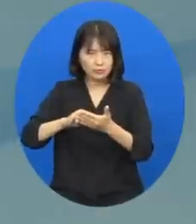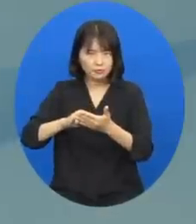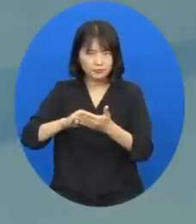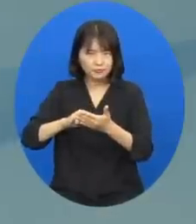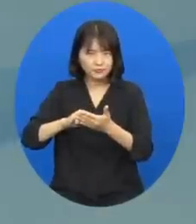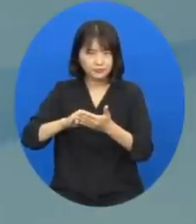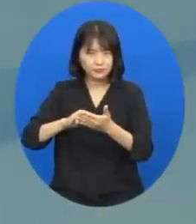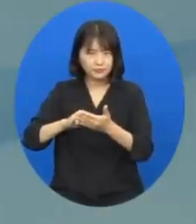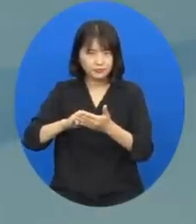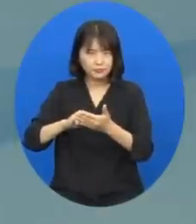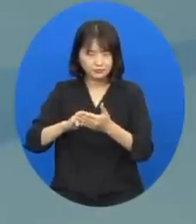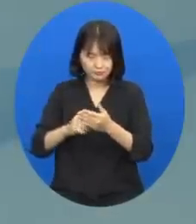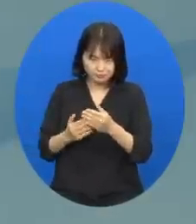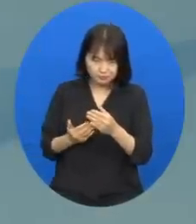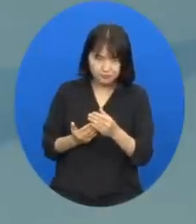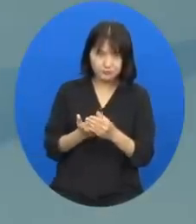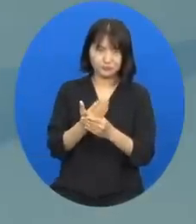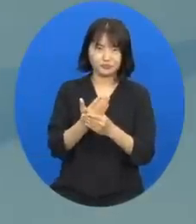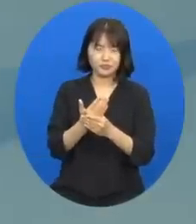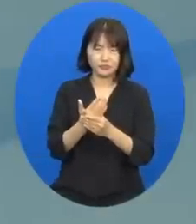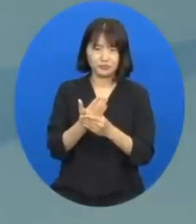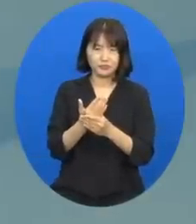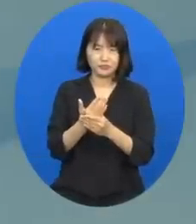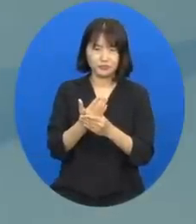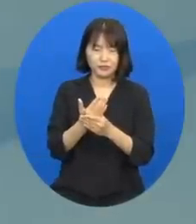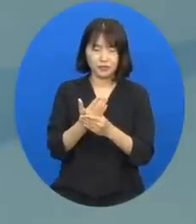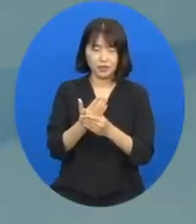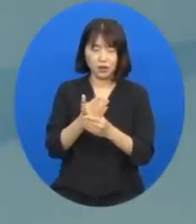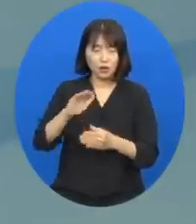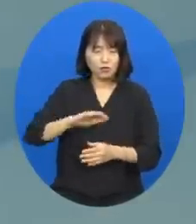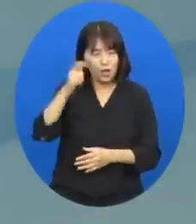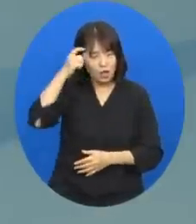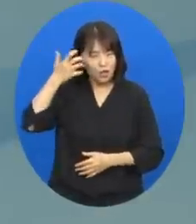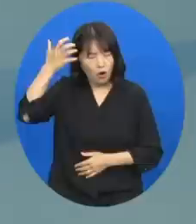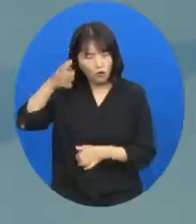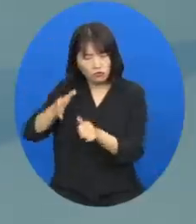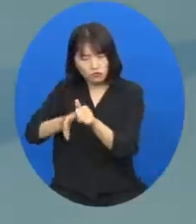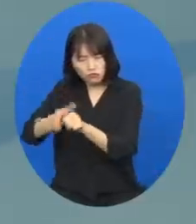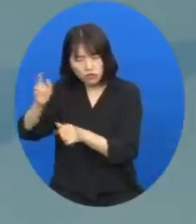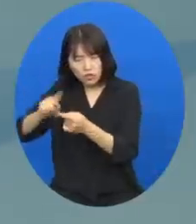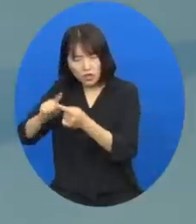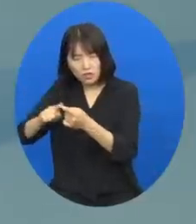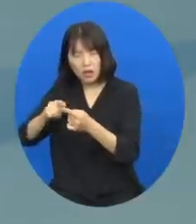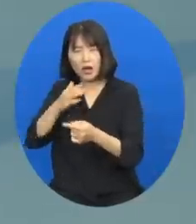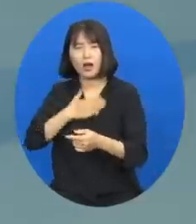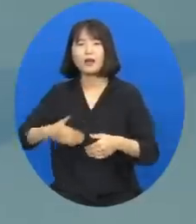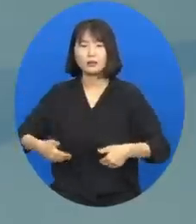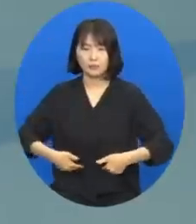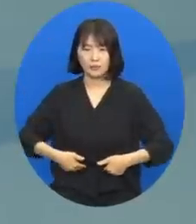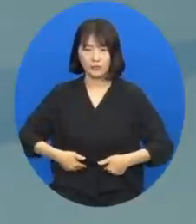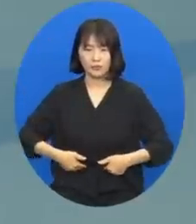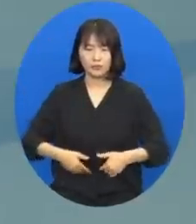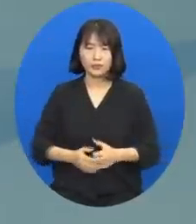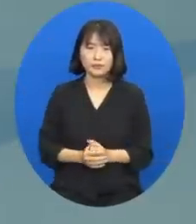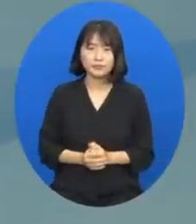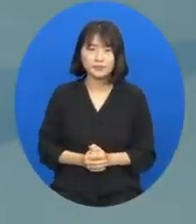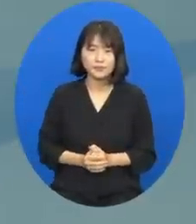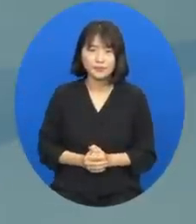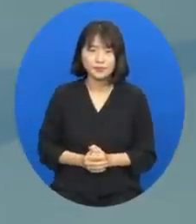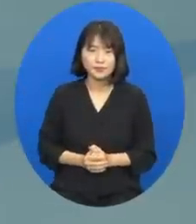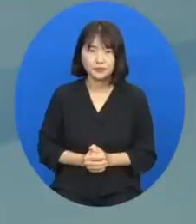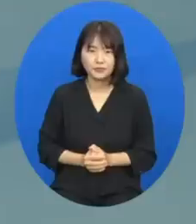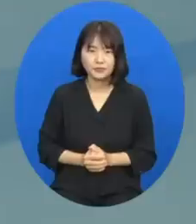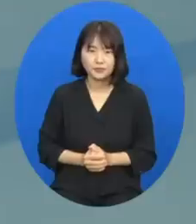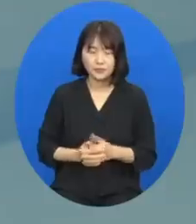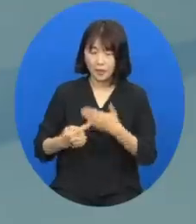있다는 것을 우리는 알아차려야 합니다 신기술 우리 영혼과 삶을 파괴하기 때문에 그래요 그래서 앞에서는 축구의